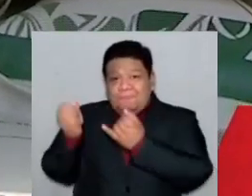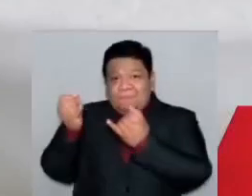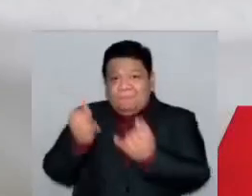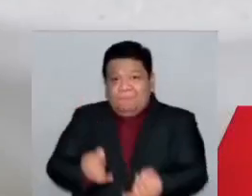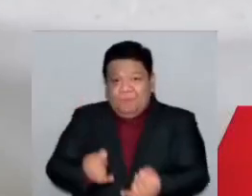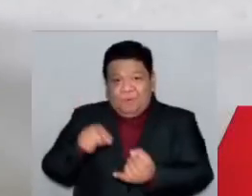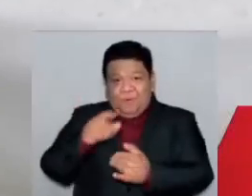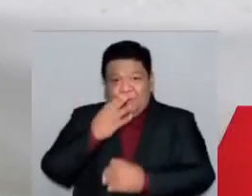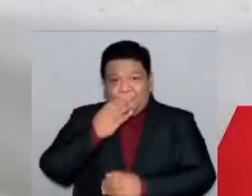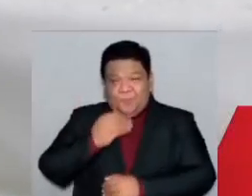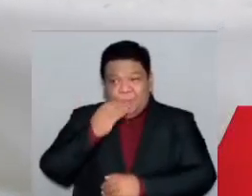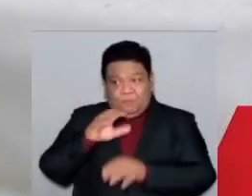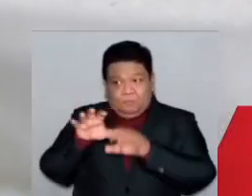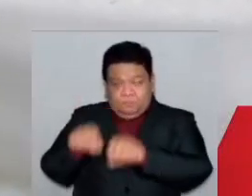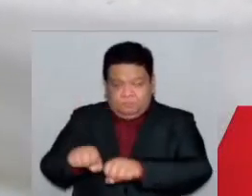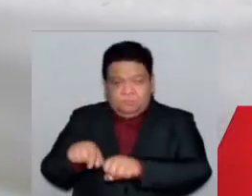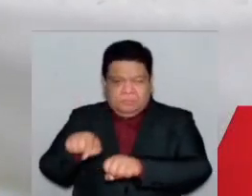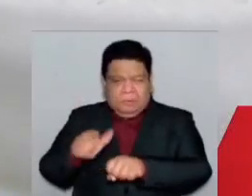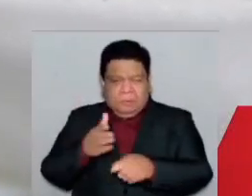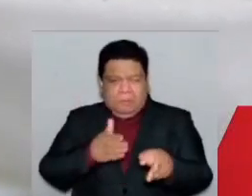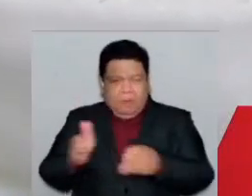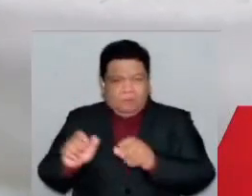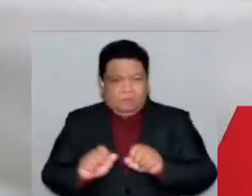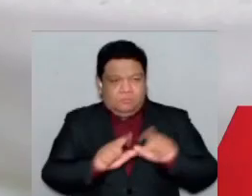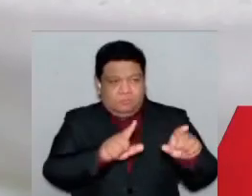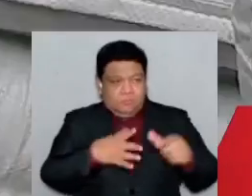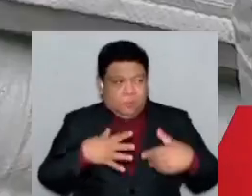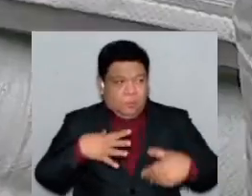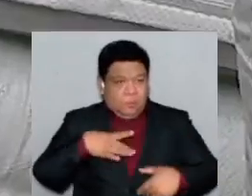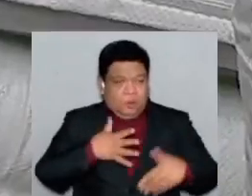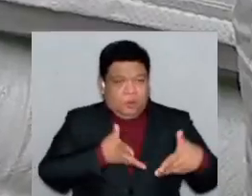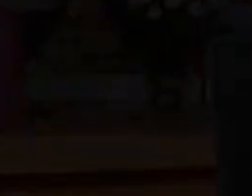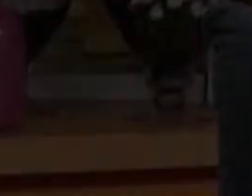Finance at ang Bureau of Customs.